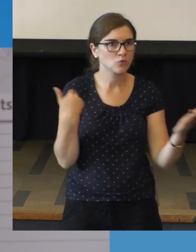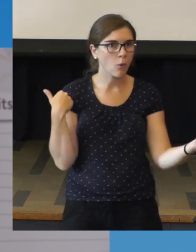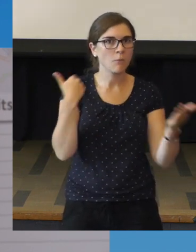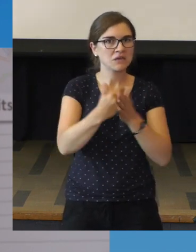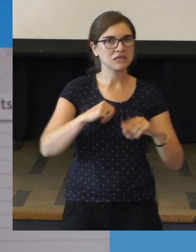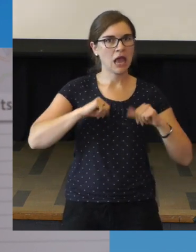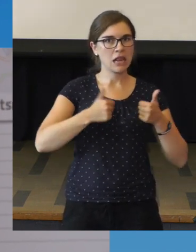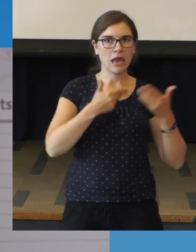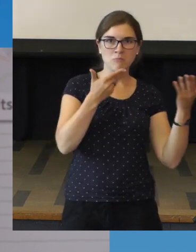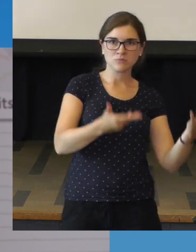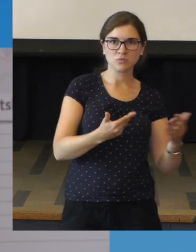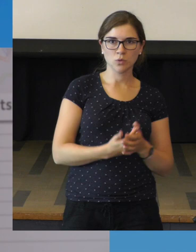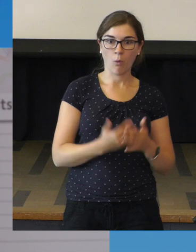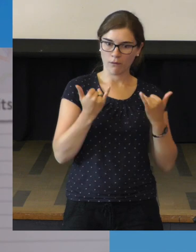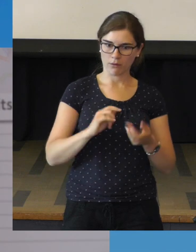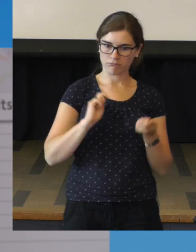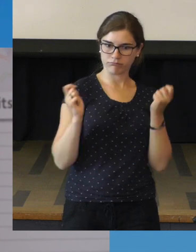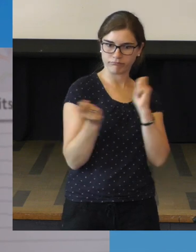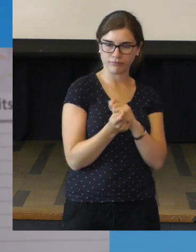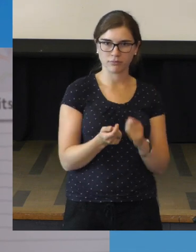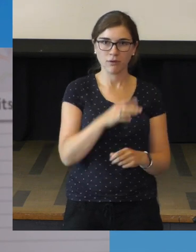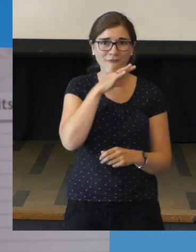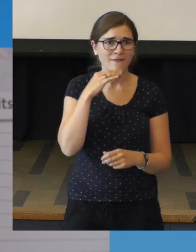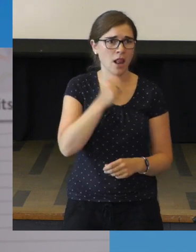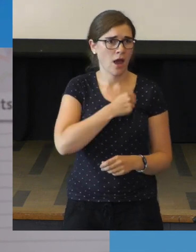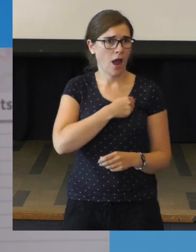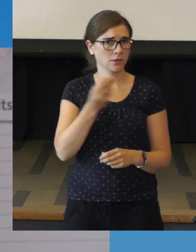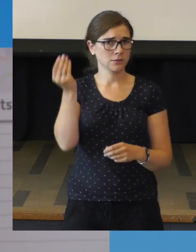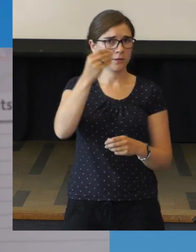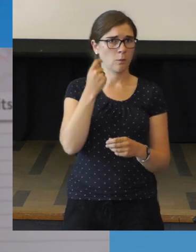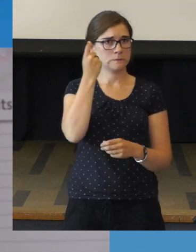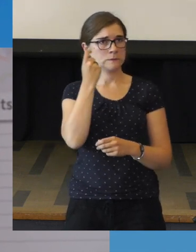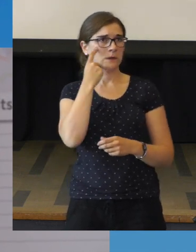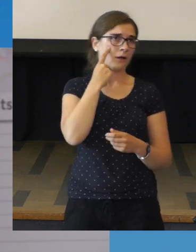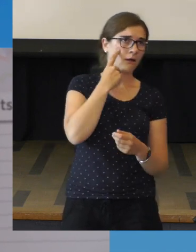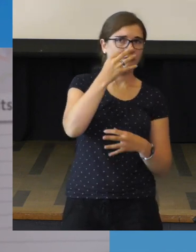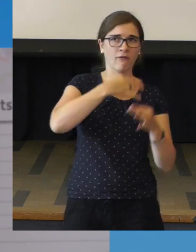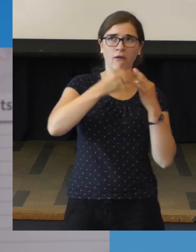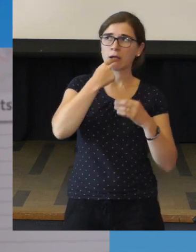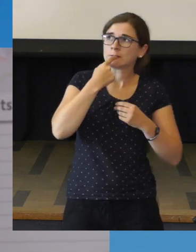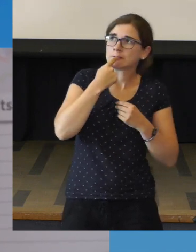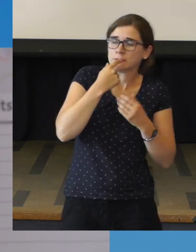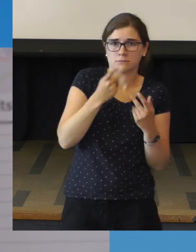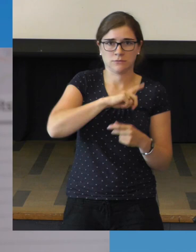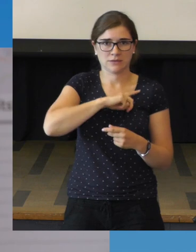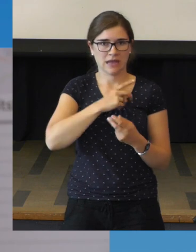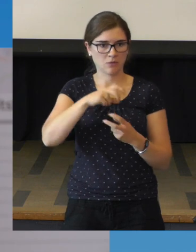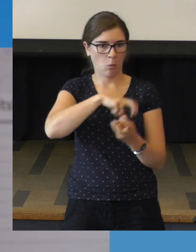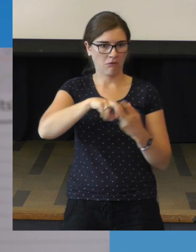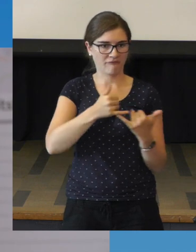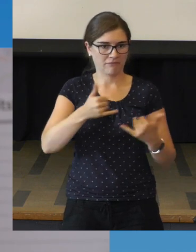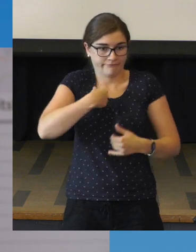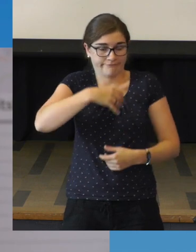bisherige Lebenssituation. Ängste, Fragen stellen sich und vor allem, wie geht man damit um? Zunächst gilt